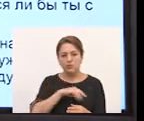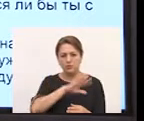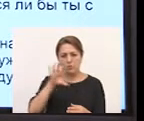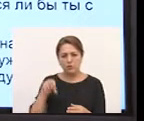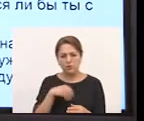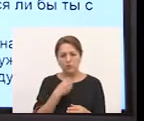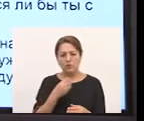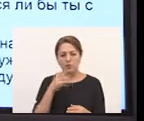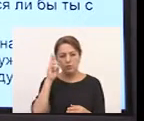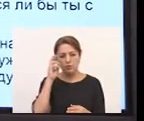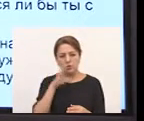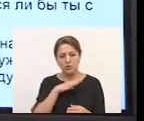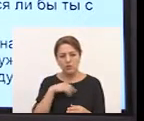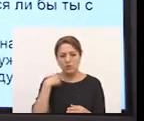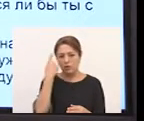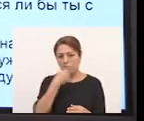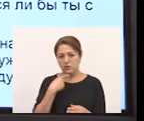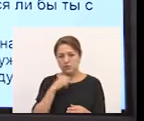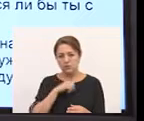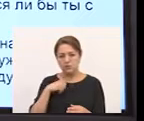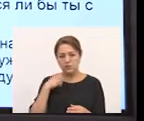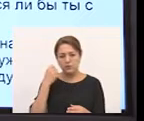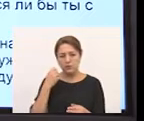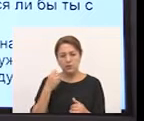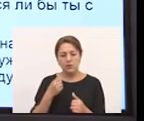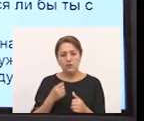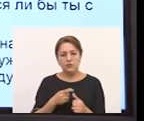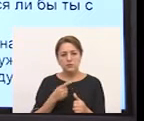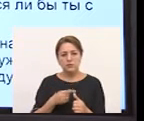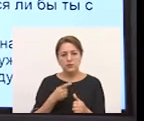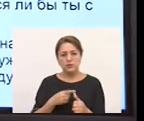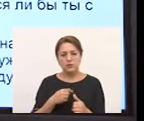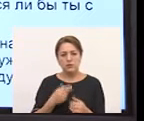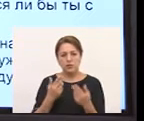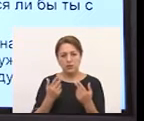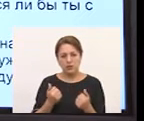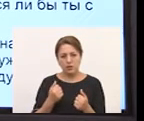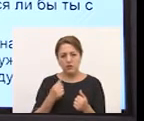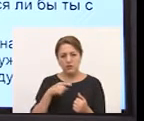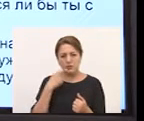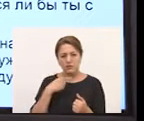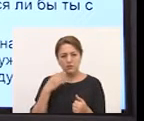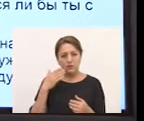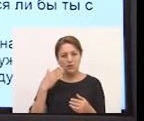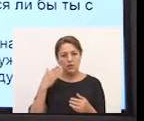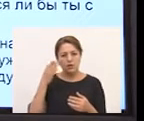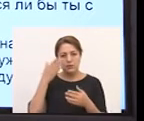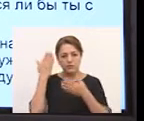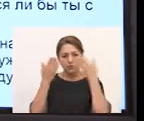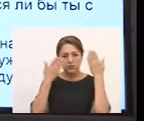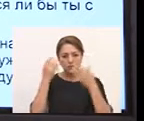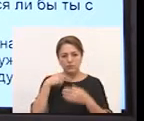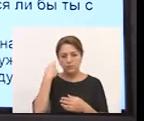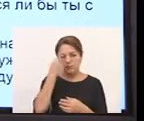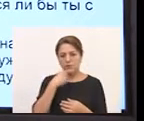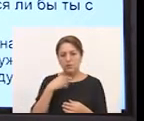Лицо самозванца изобразило довольное самолюбие. «Да», — сказал он с веселым видом, — «я воюю